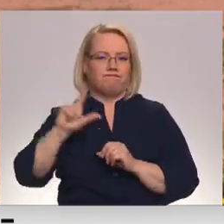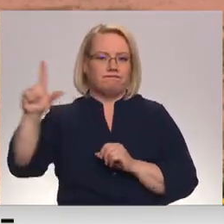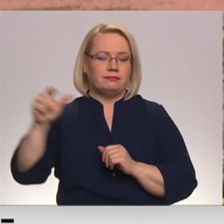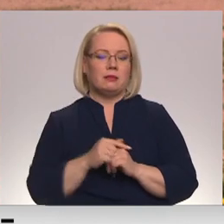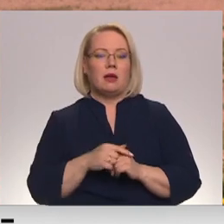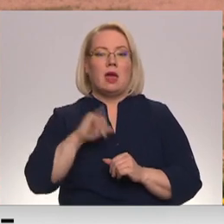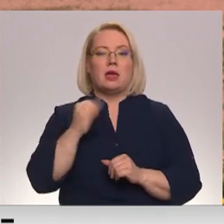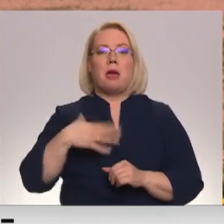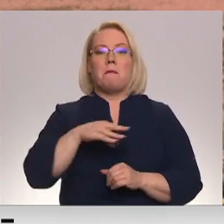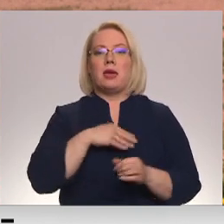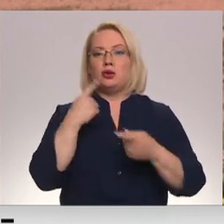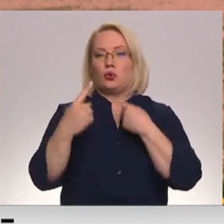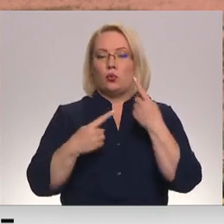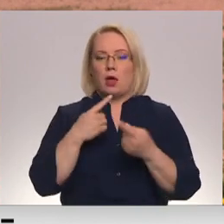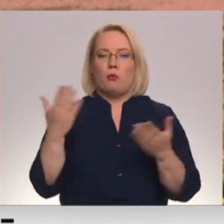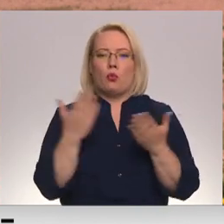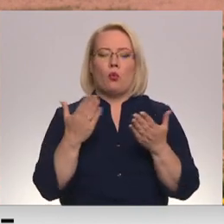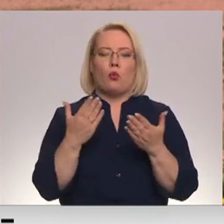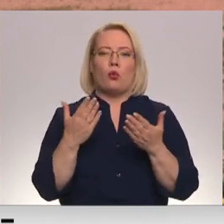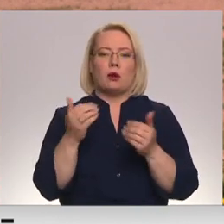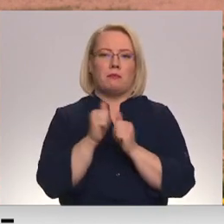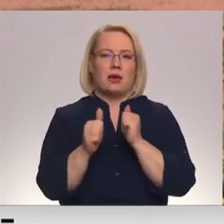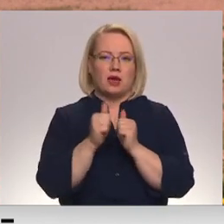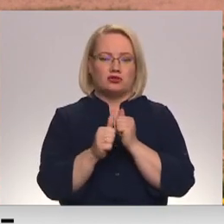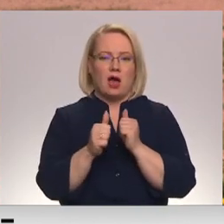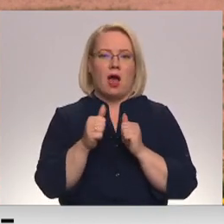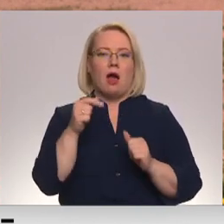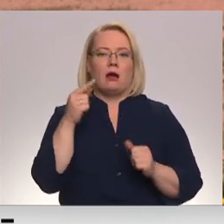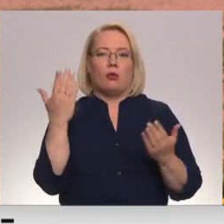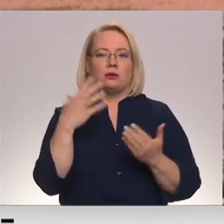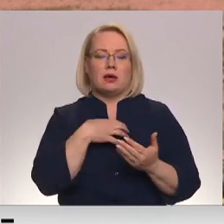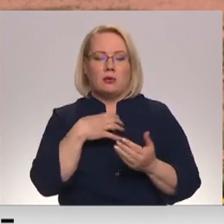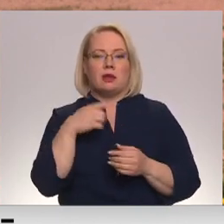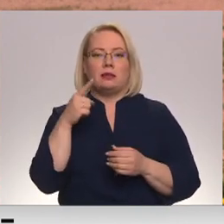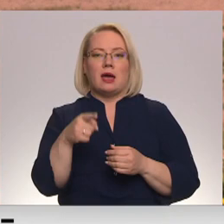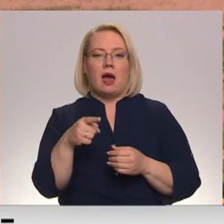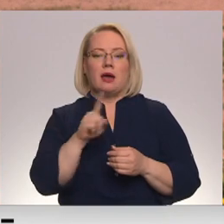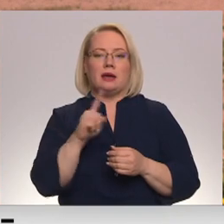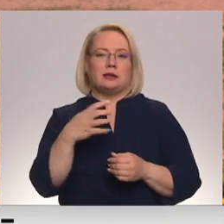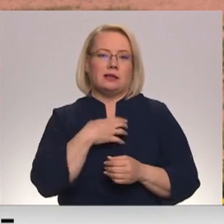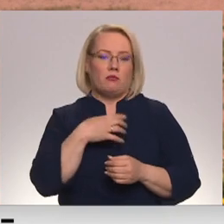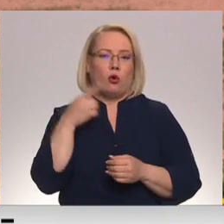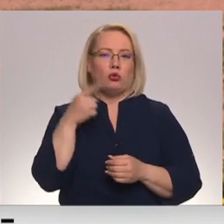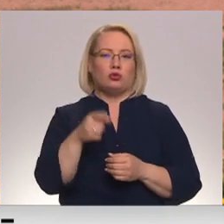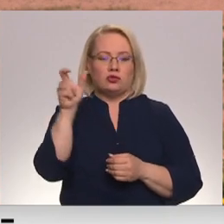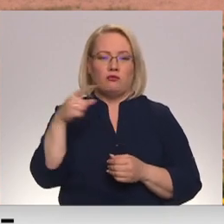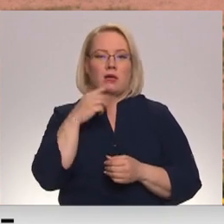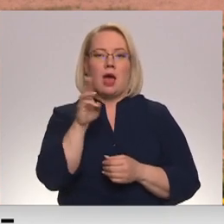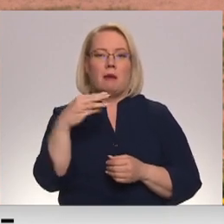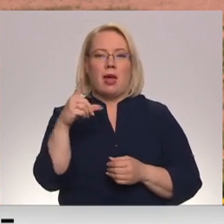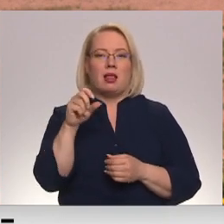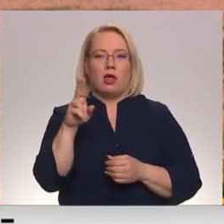runājam par to, kur ir biežāk, tad ir tāds nosaukums bazilioma. Tā tiek mērīta Latvijā tūkstošos. Un, ja mēs runājam par melanomu, tie ir